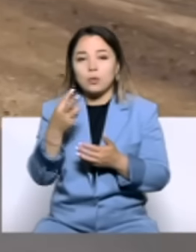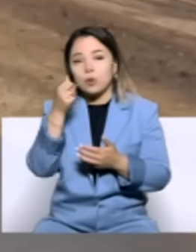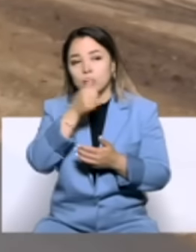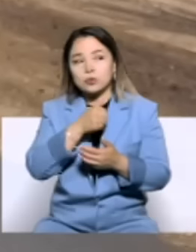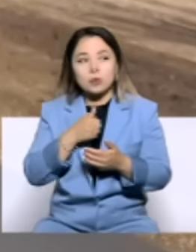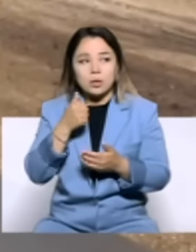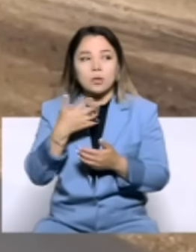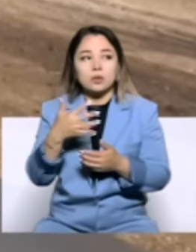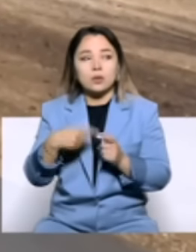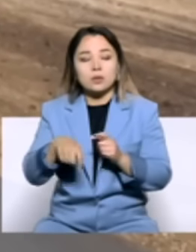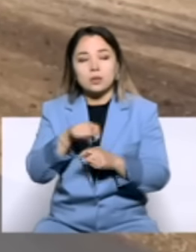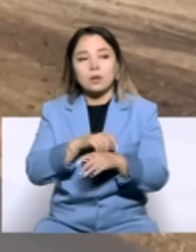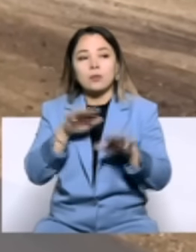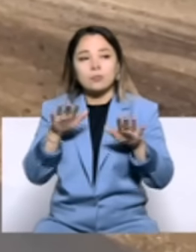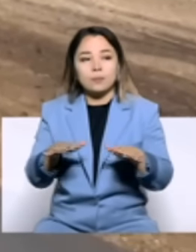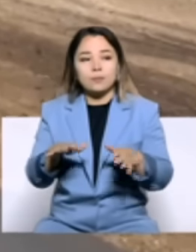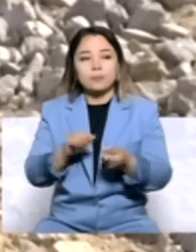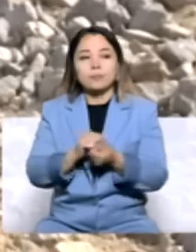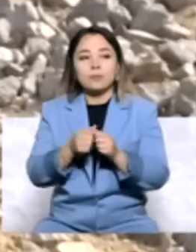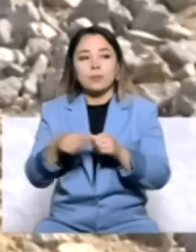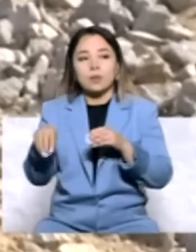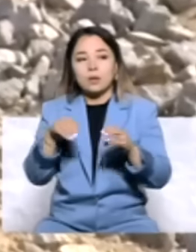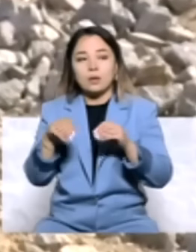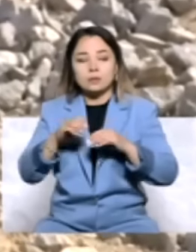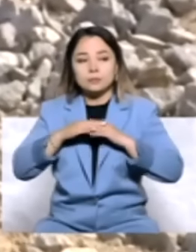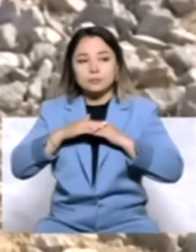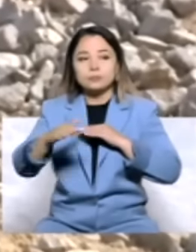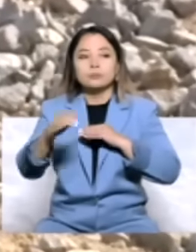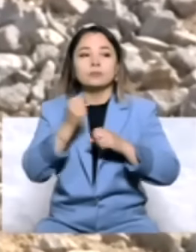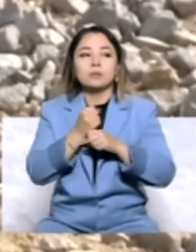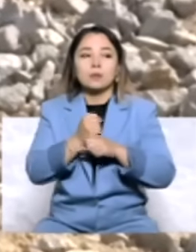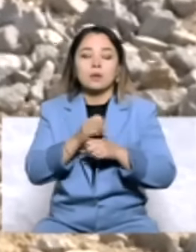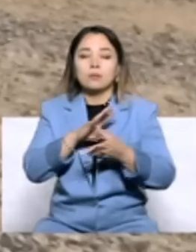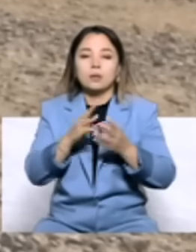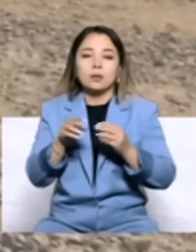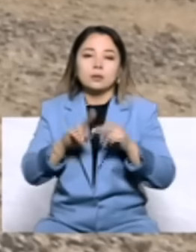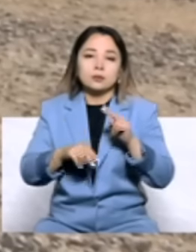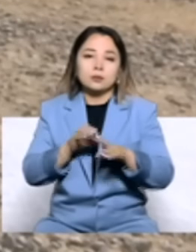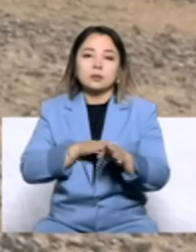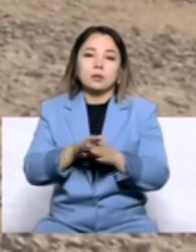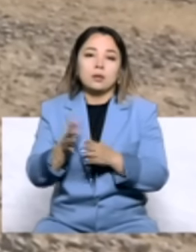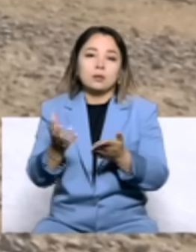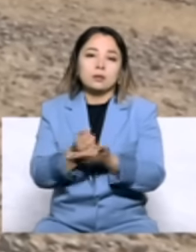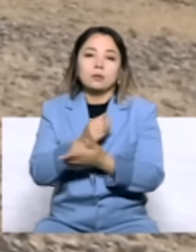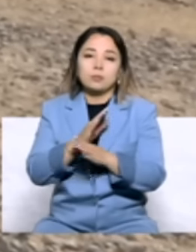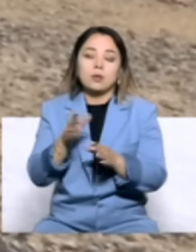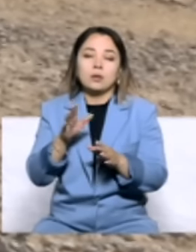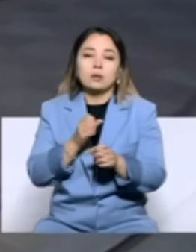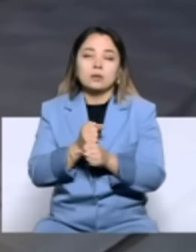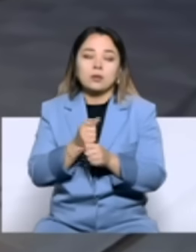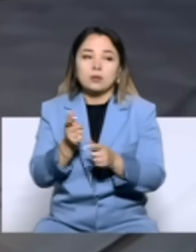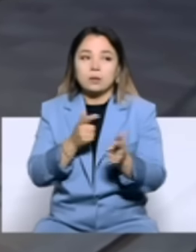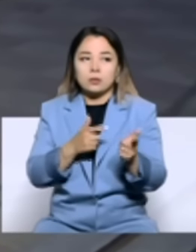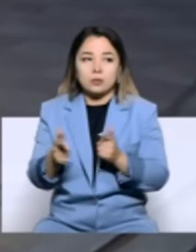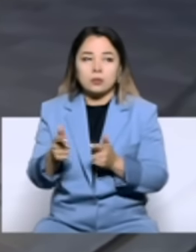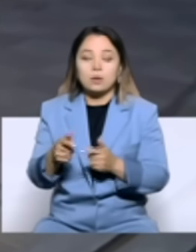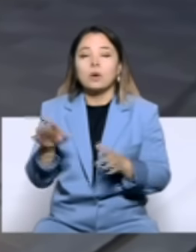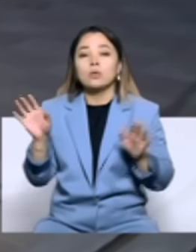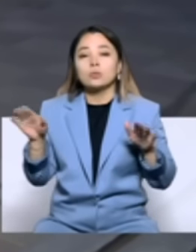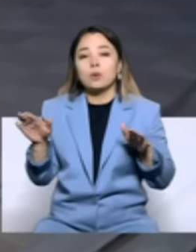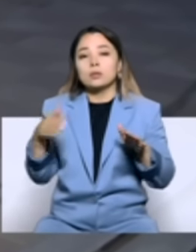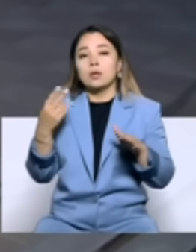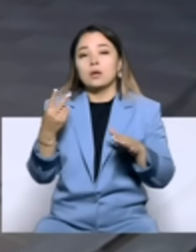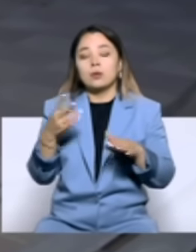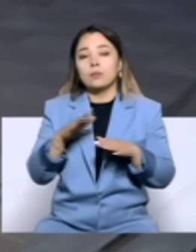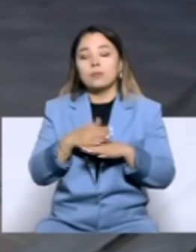жылы 50 шақырымына қиыршық тас аралас құм төсеу жобасы да мердіге шықпады деген желеумен жүзеге аспады. Торғай мен